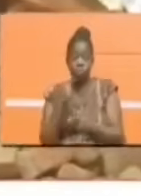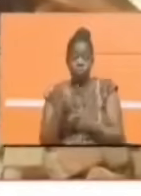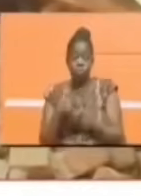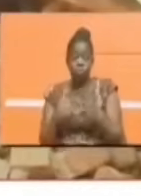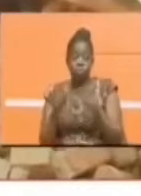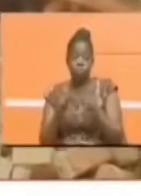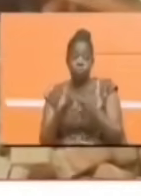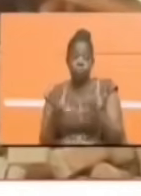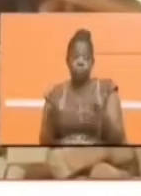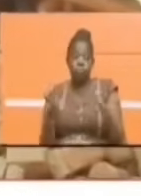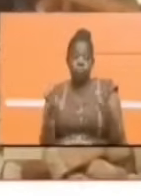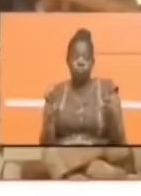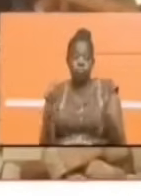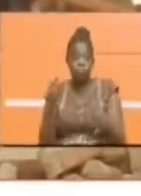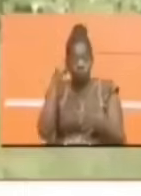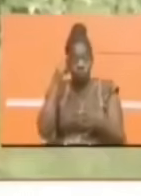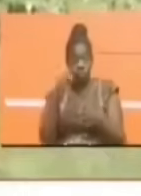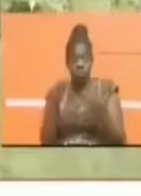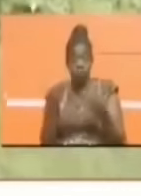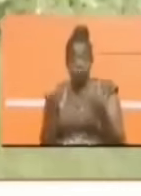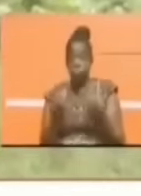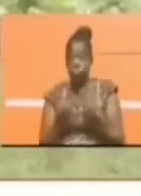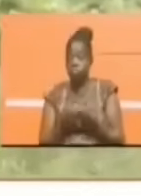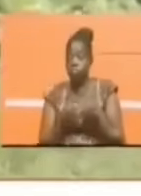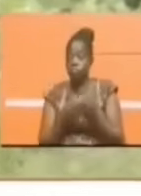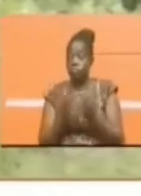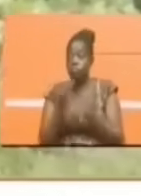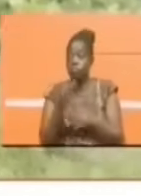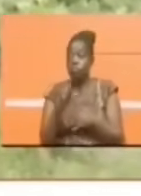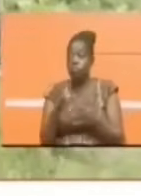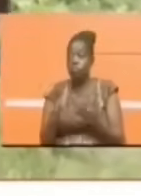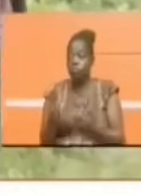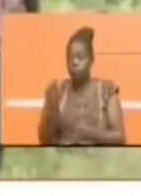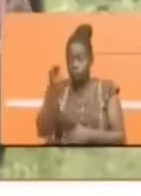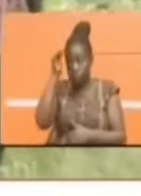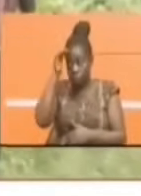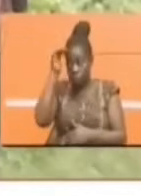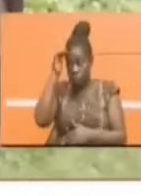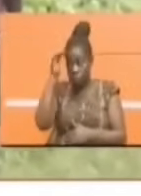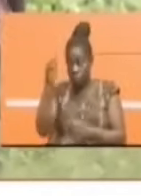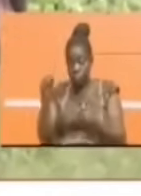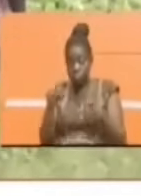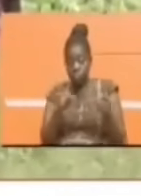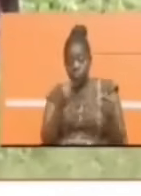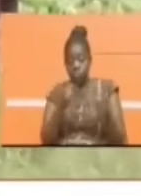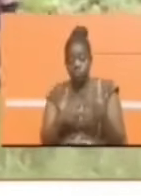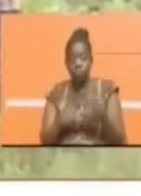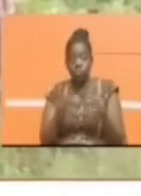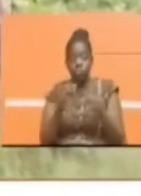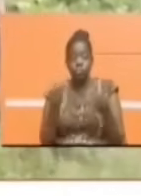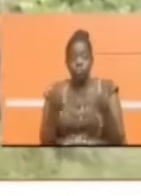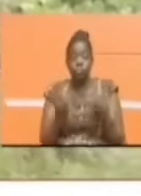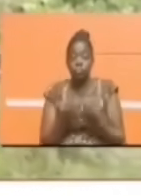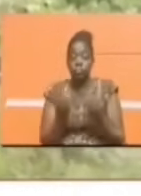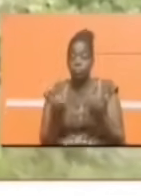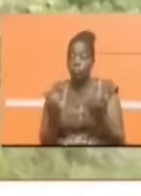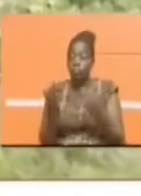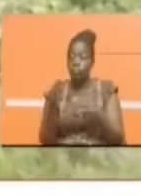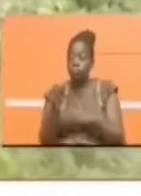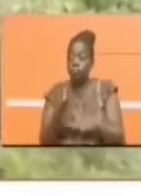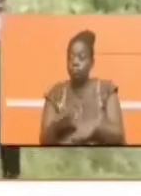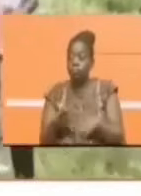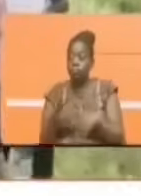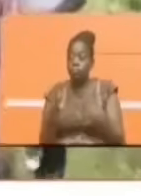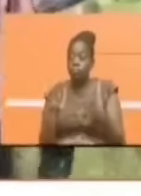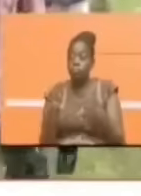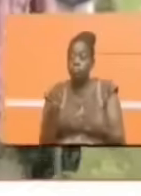lino bwe liri erya famire bakulembeddwa muzirikale Nkuranima balumiriza ng'ettaka lino bwe liri erya famire y'omugenzi Seemu Kitunzi